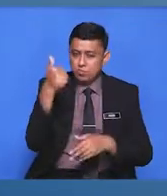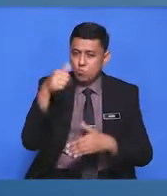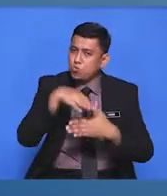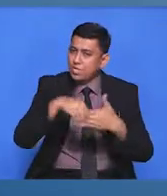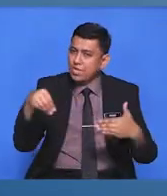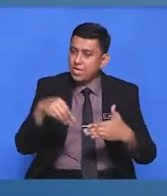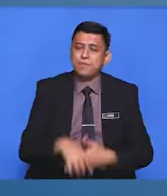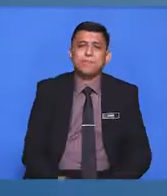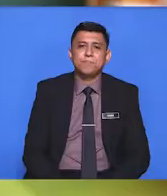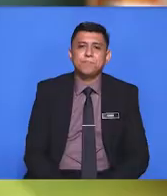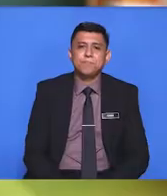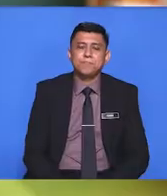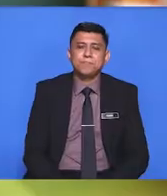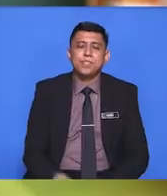RM10.